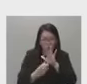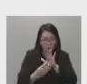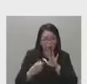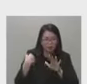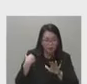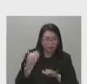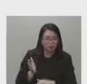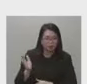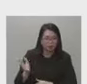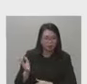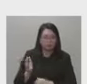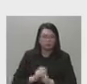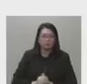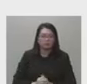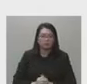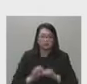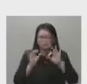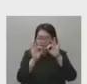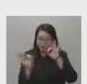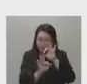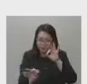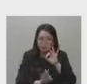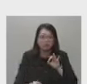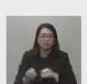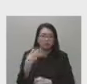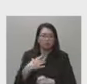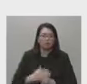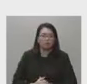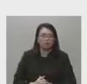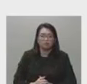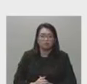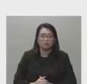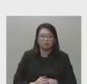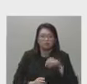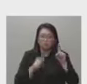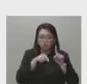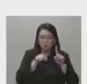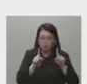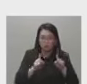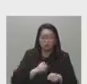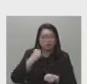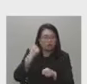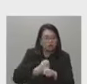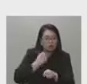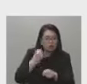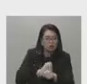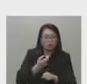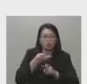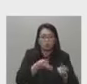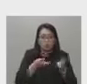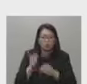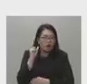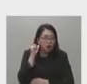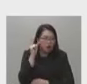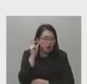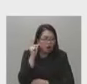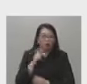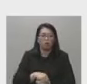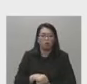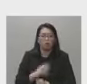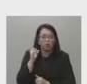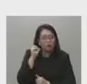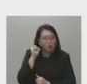ไปครับเนื้อหาครับในข้อ 1.1 นะฮะมีการซักซ้อมการปฏิบัติการข่าวสารที่ห